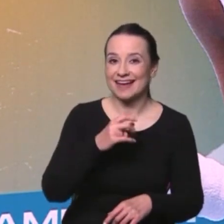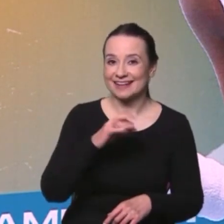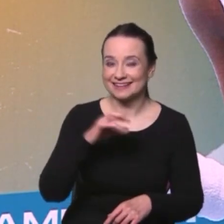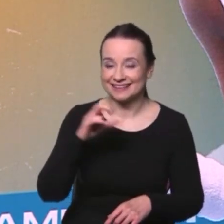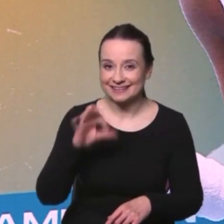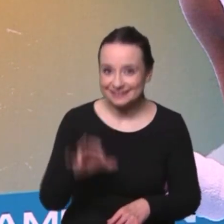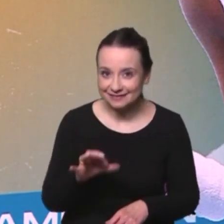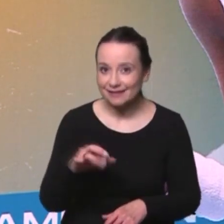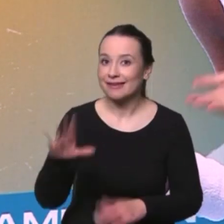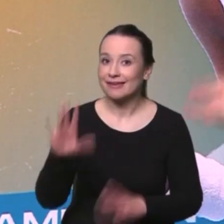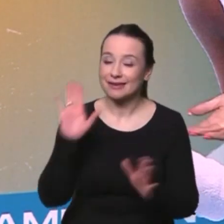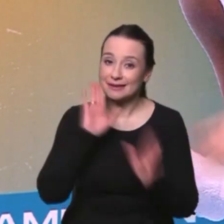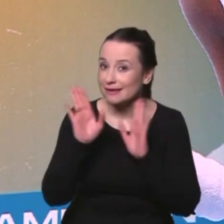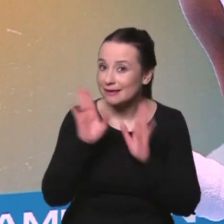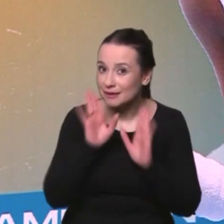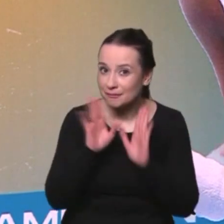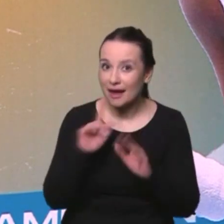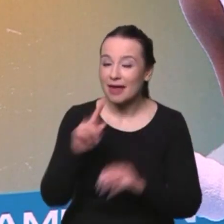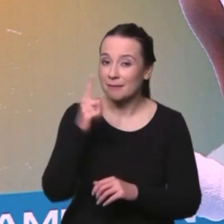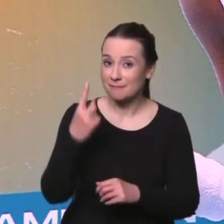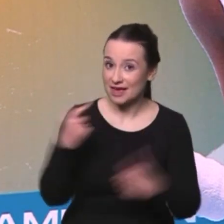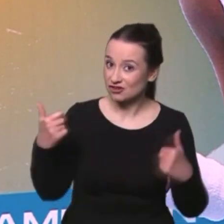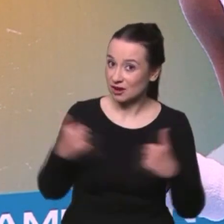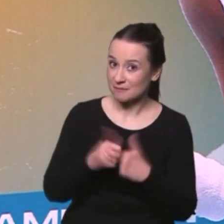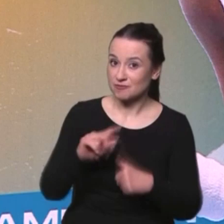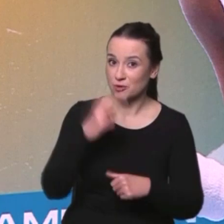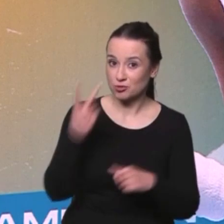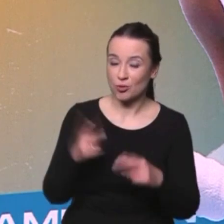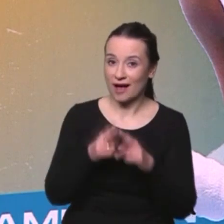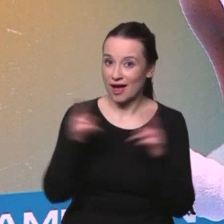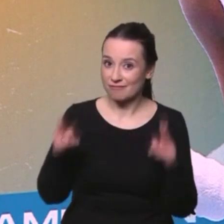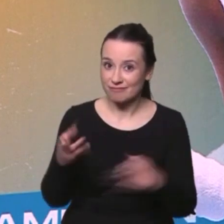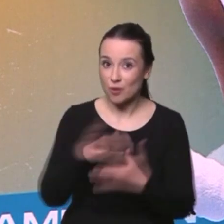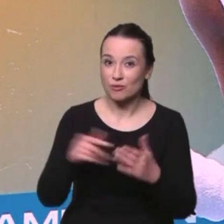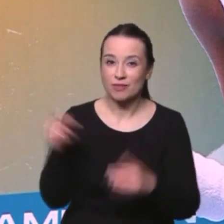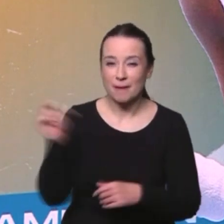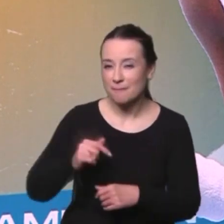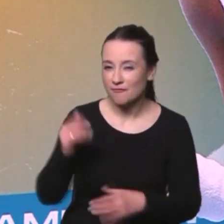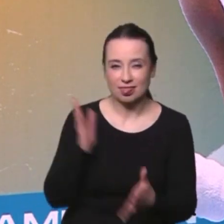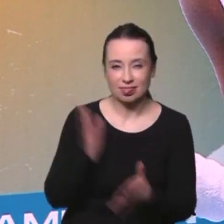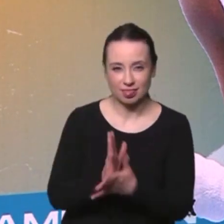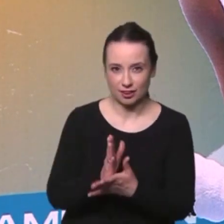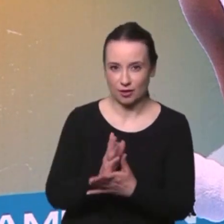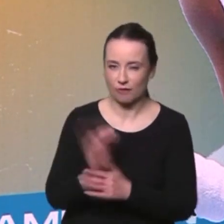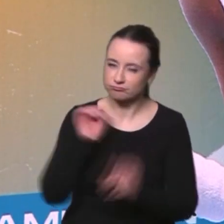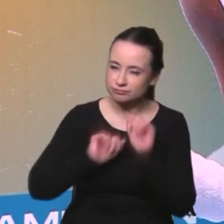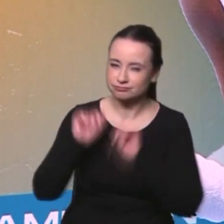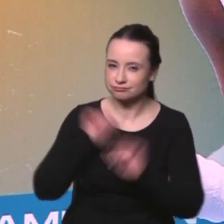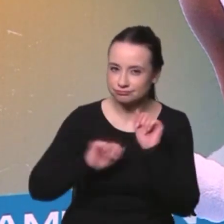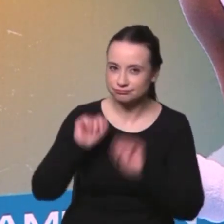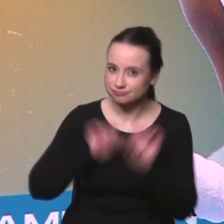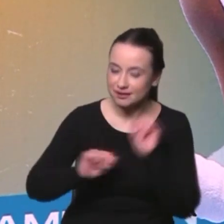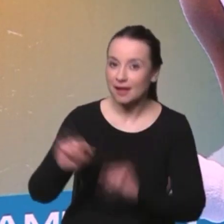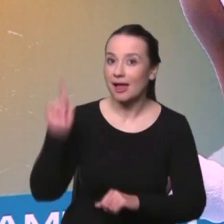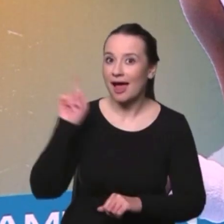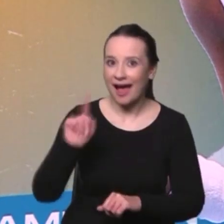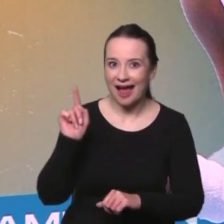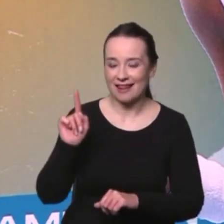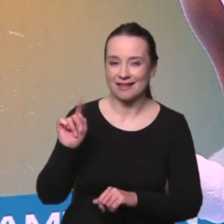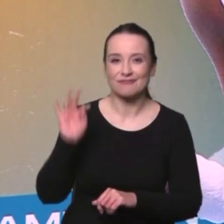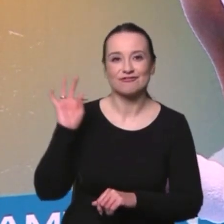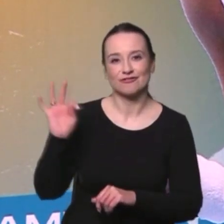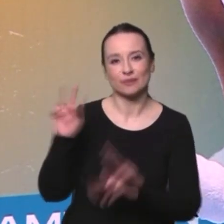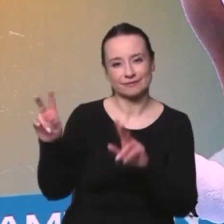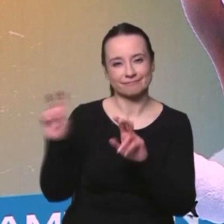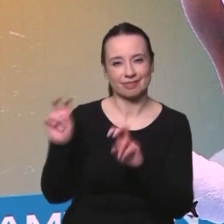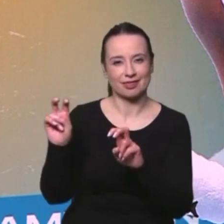że ten pierwszy mecz, bo druga runda, powinien być tylko rozgrzewką. Natomiast tytuł tam broni